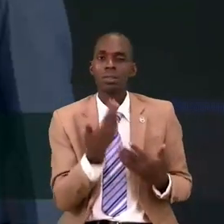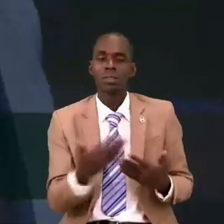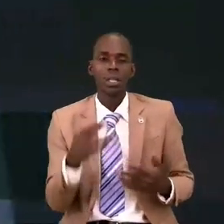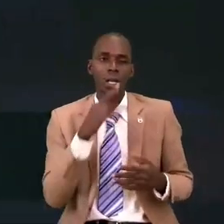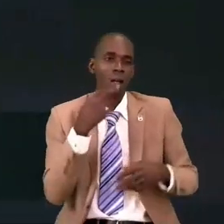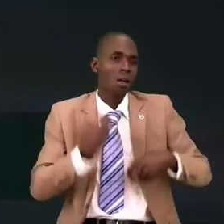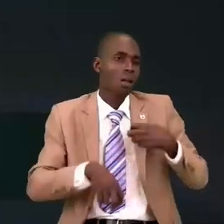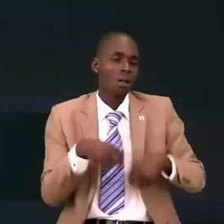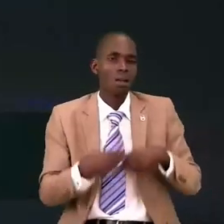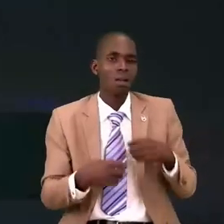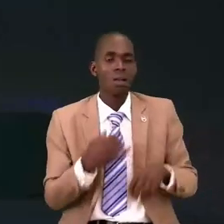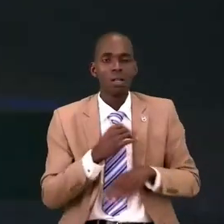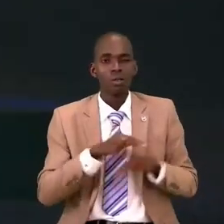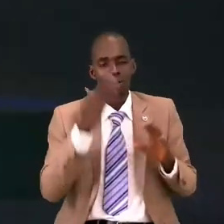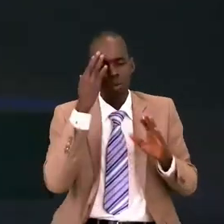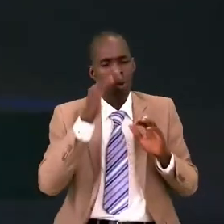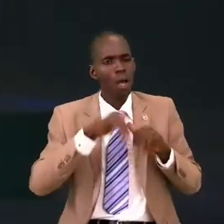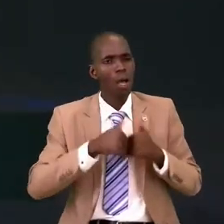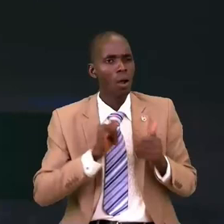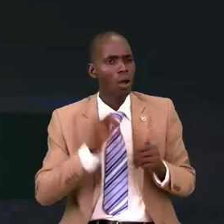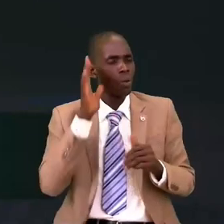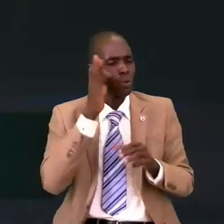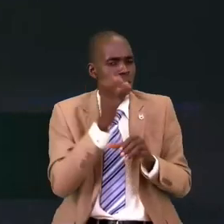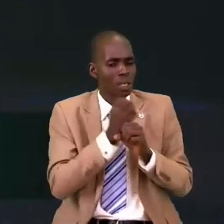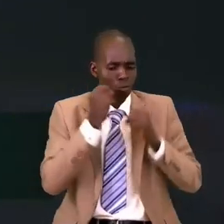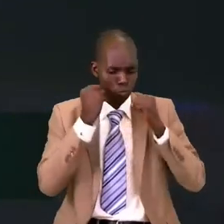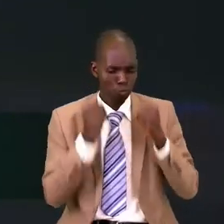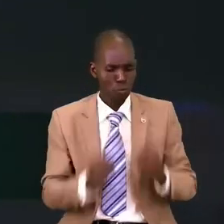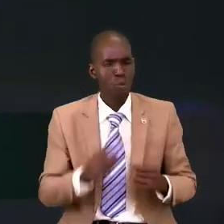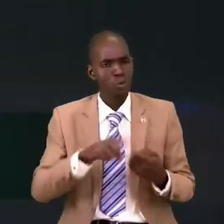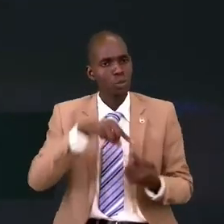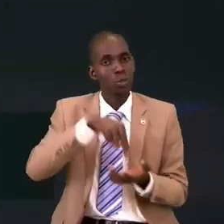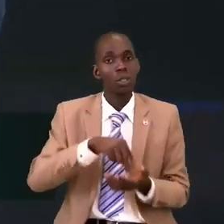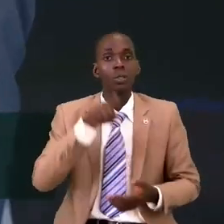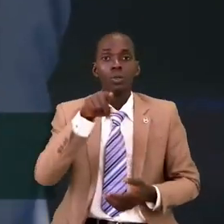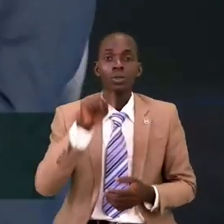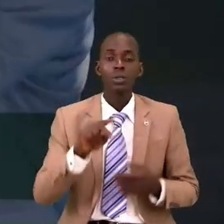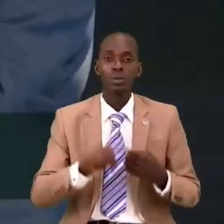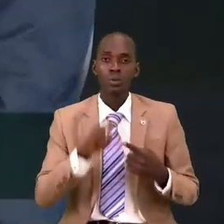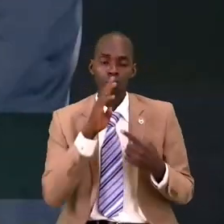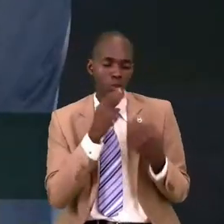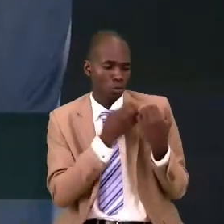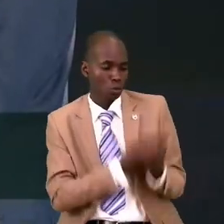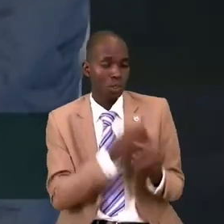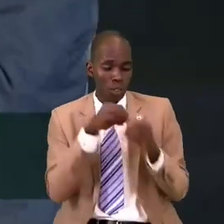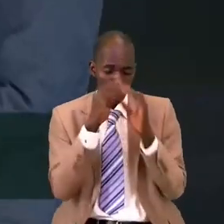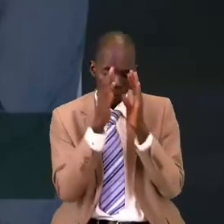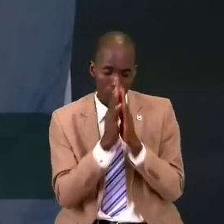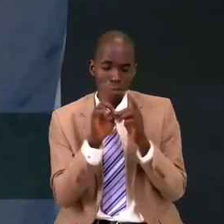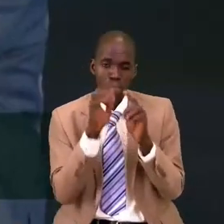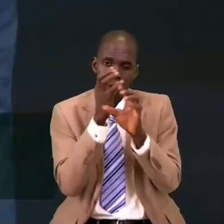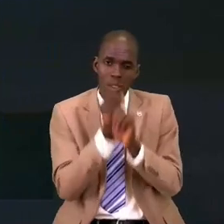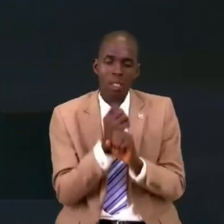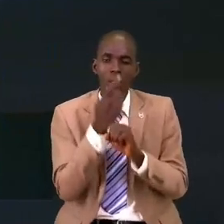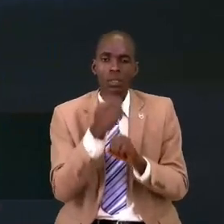être courageux dans la prière pour réclamer les promesses de Dieu. Ces promesses singulières,